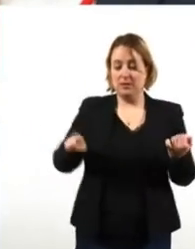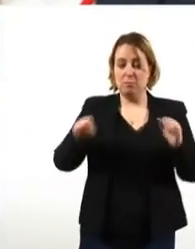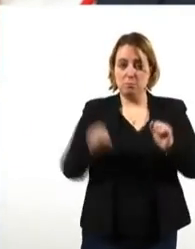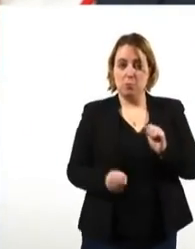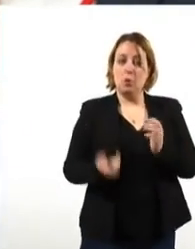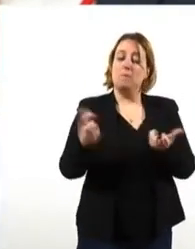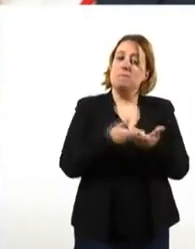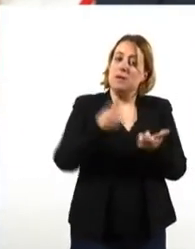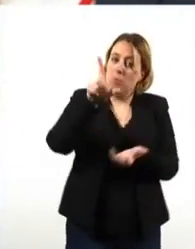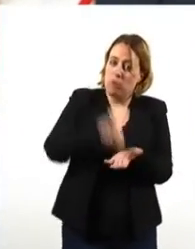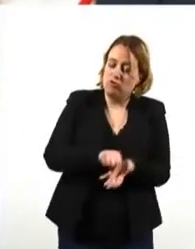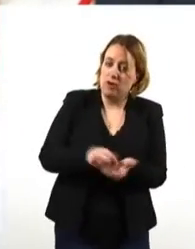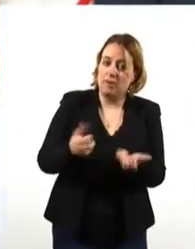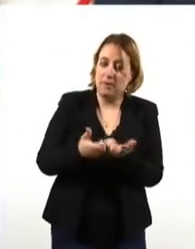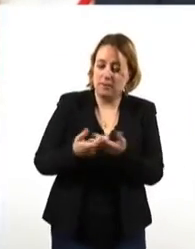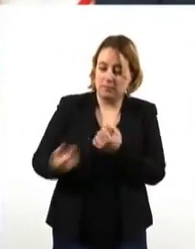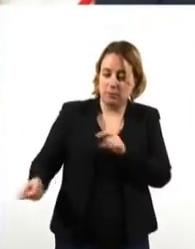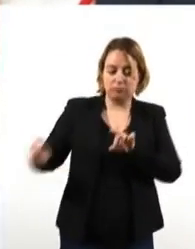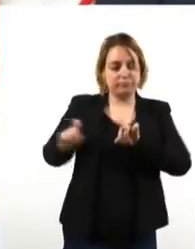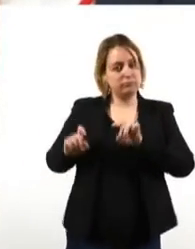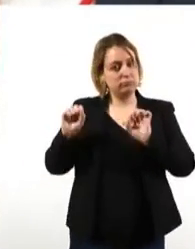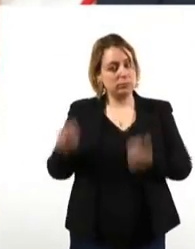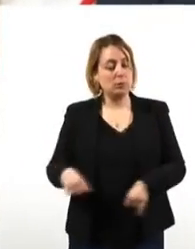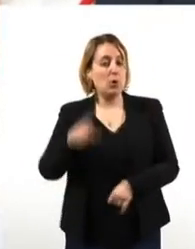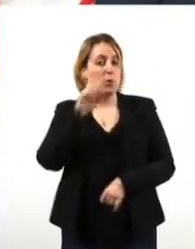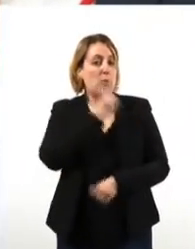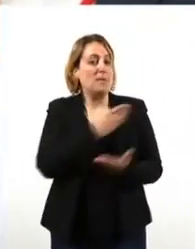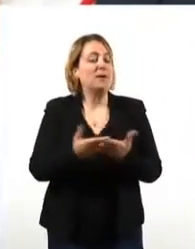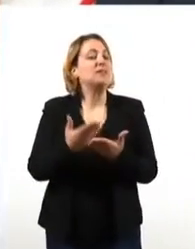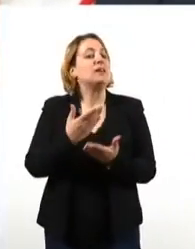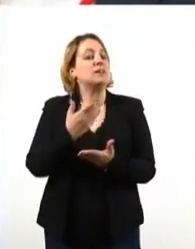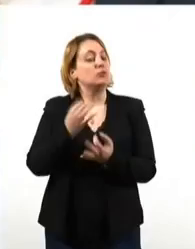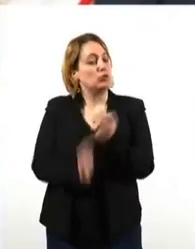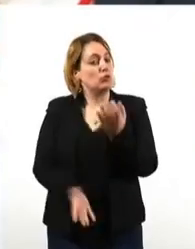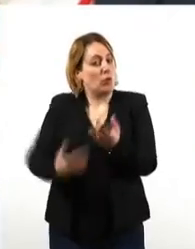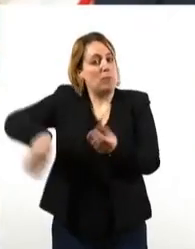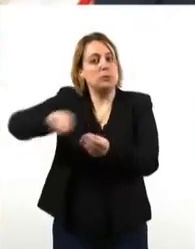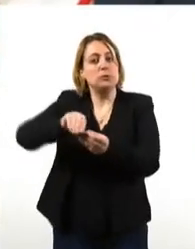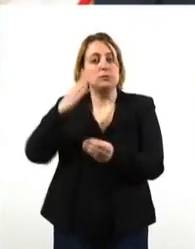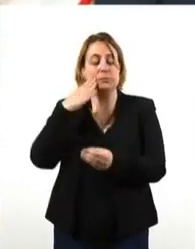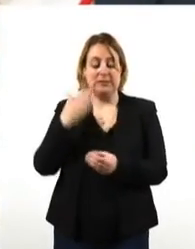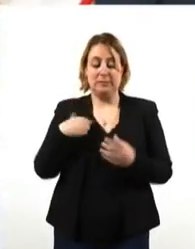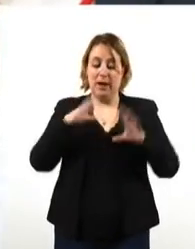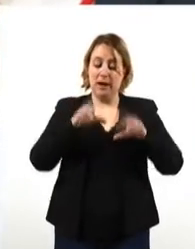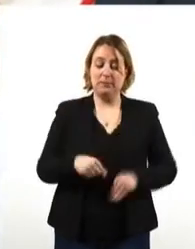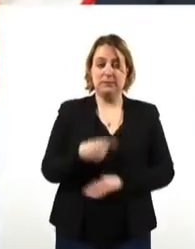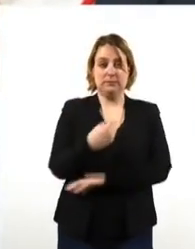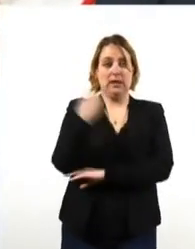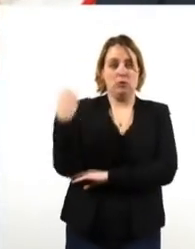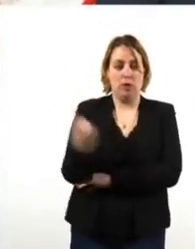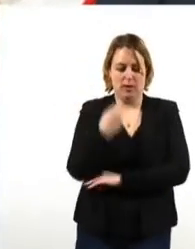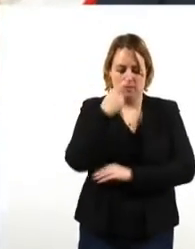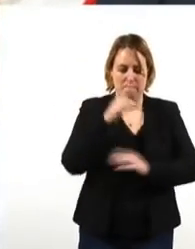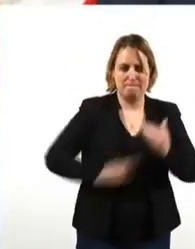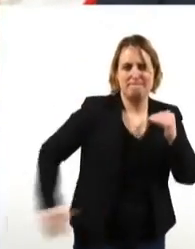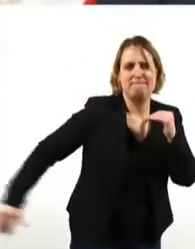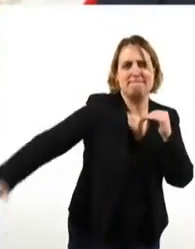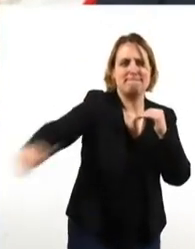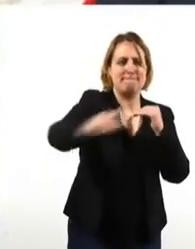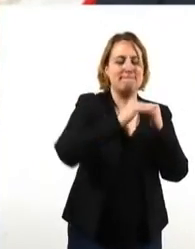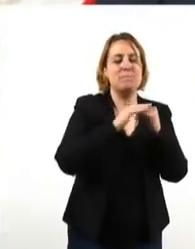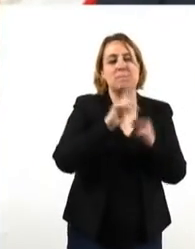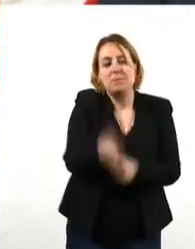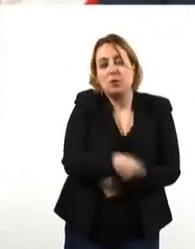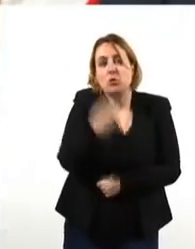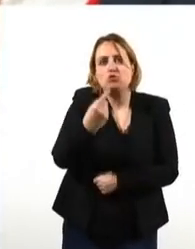covoiturage, les conducteurs qui prennent des gens. Ça peut aussi être une solution complémentaire quand on est parfois isolé. Objectivement, il n'y aura pas toujours un réseau de transport